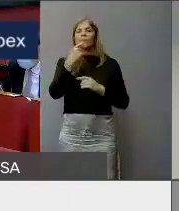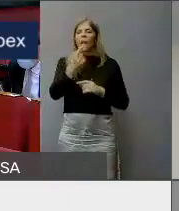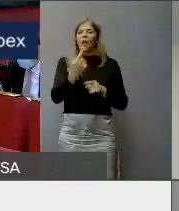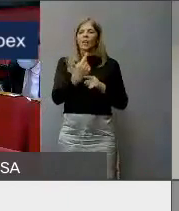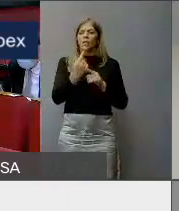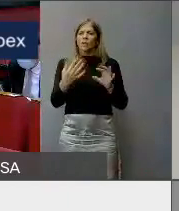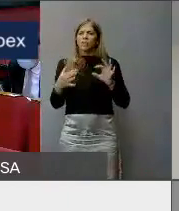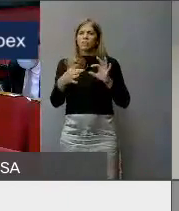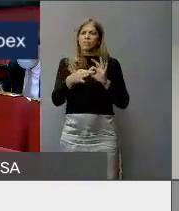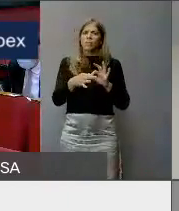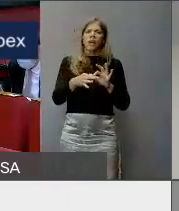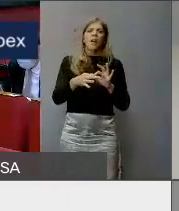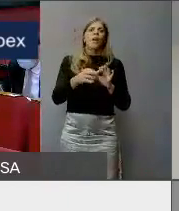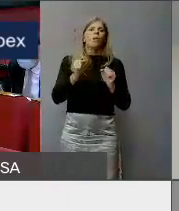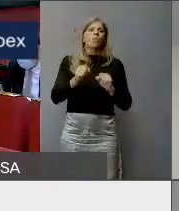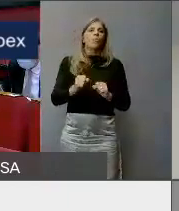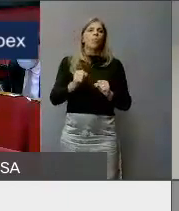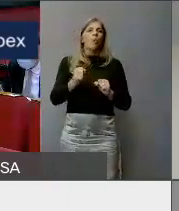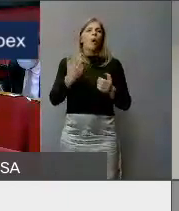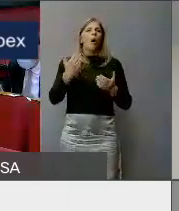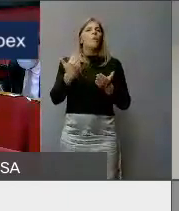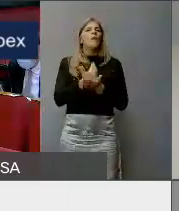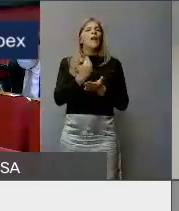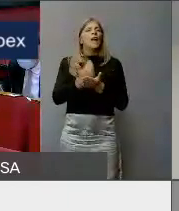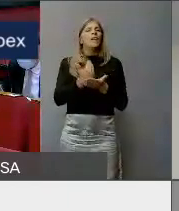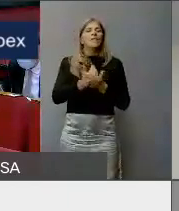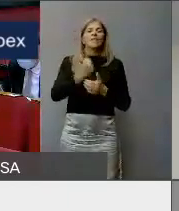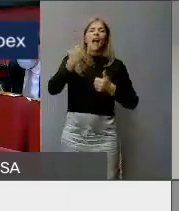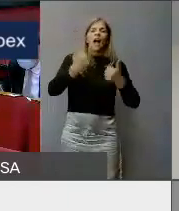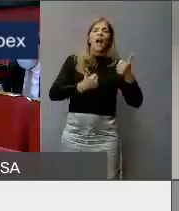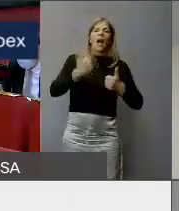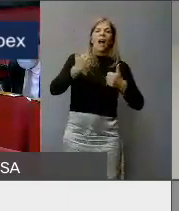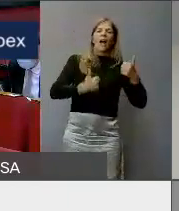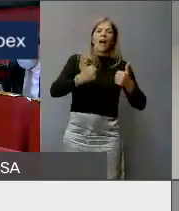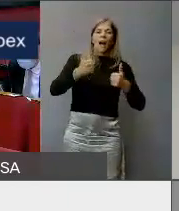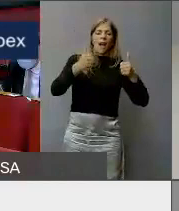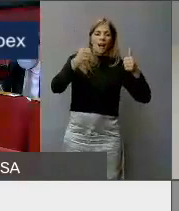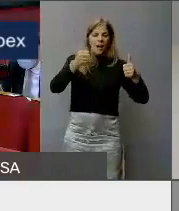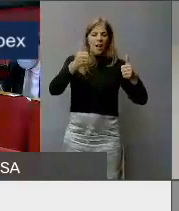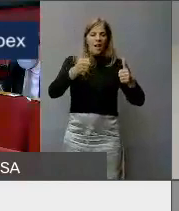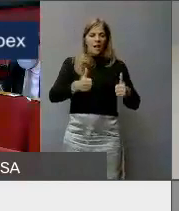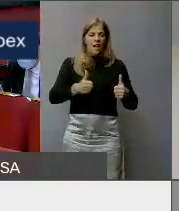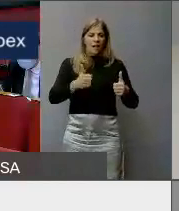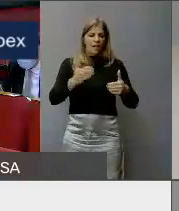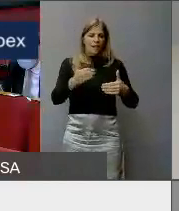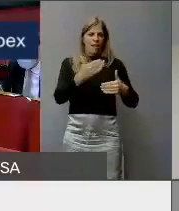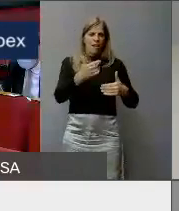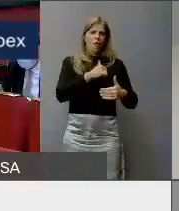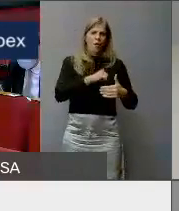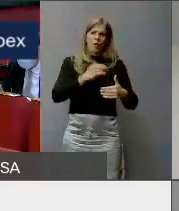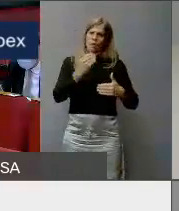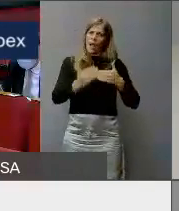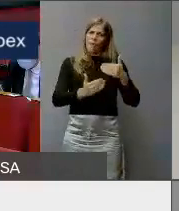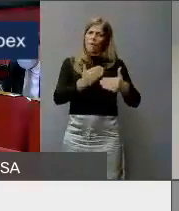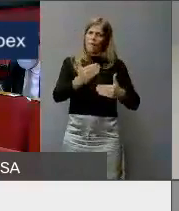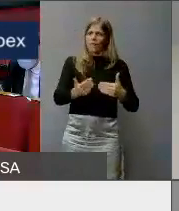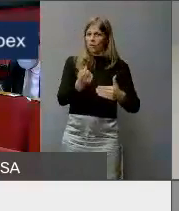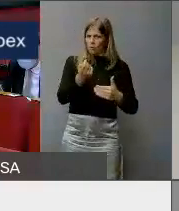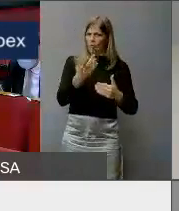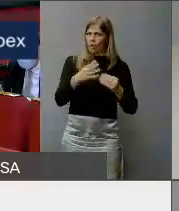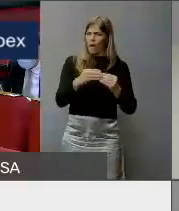evitare gare per poter arrivare a con progettazioni importanti come passi di sussidiarietà cosa ha fatto il comune bene